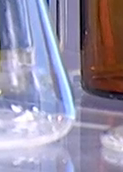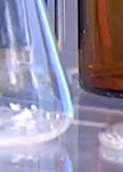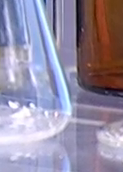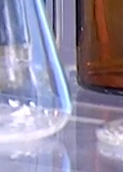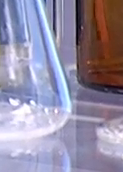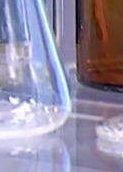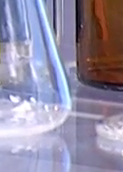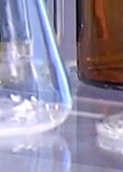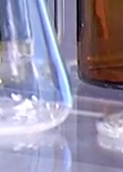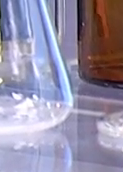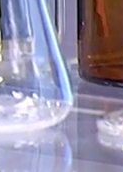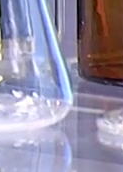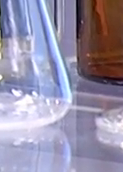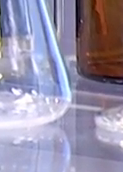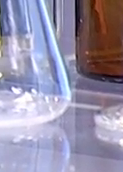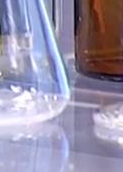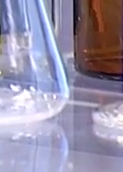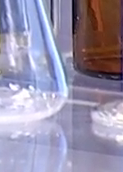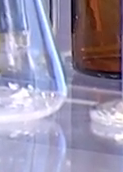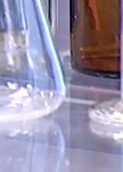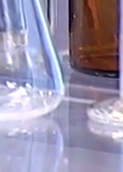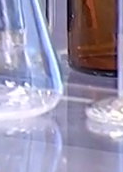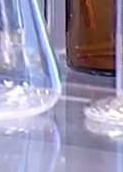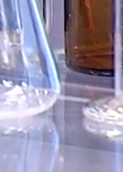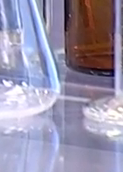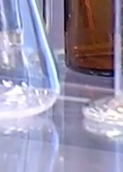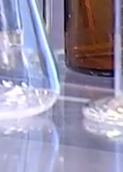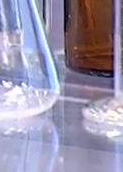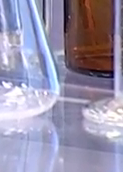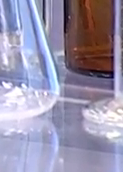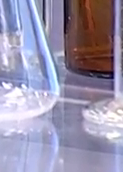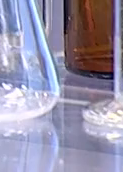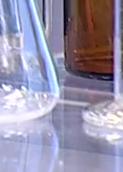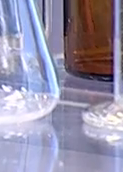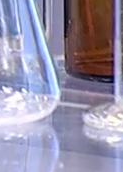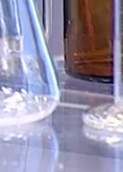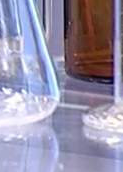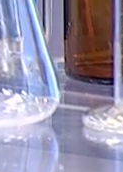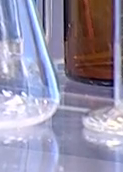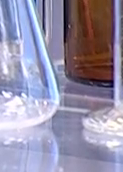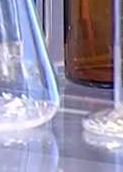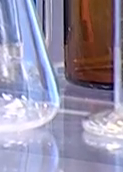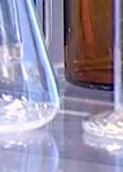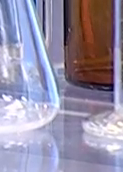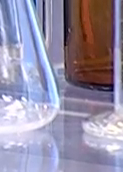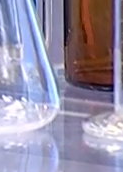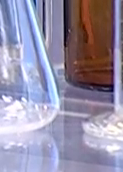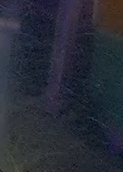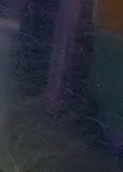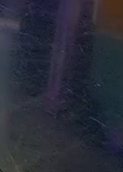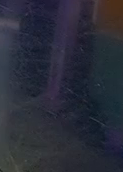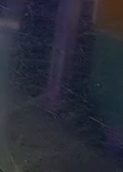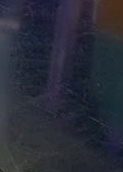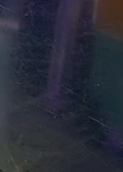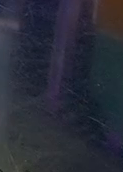ada langkah keselamatan sepatunya bila kita nak buat eksperimen ini kita kena pakai sarung tangan